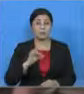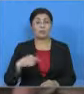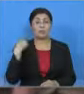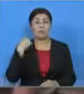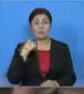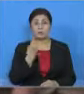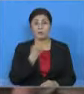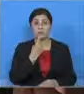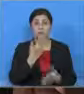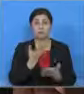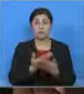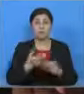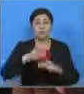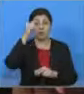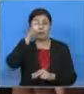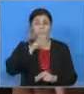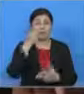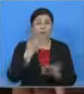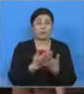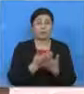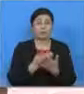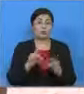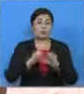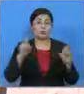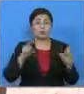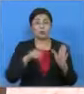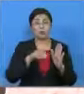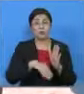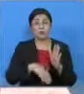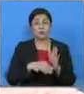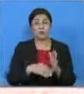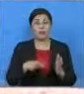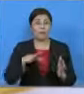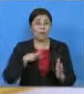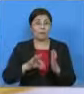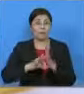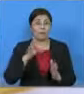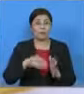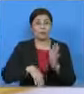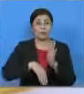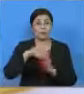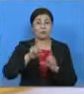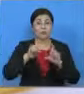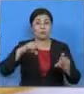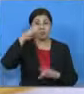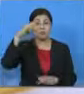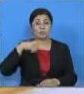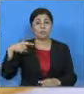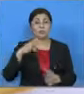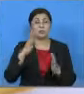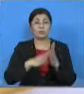английского языков. В этом году школа попала в список топ-100 лучших школ Казахстана. 1963